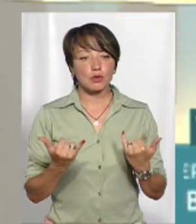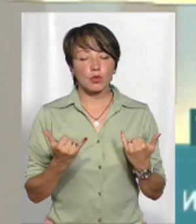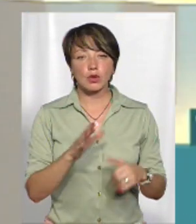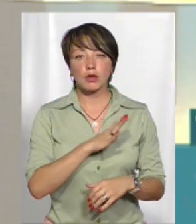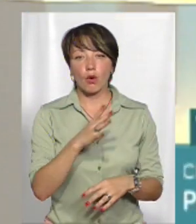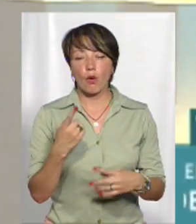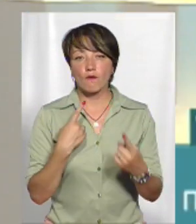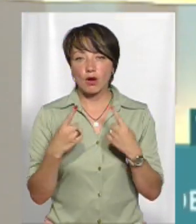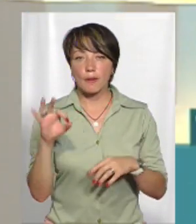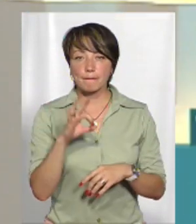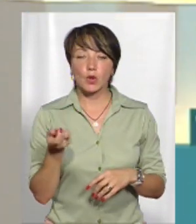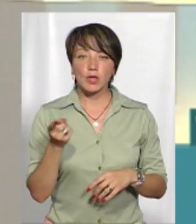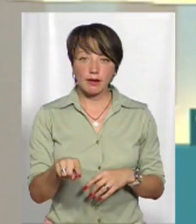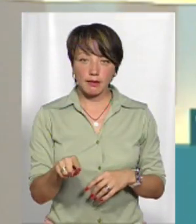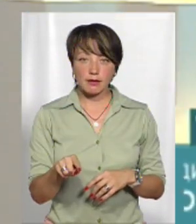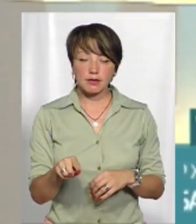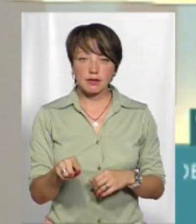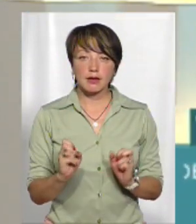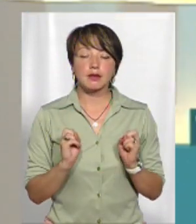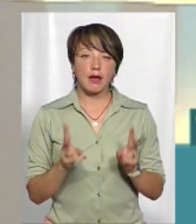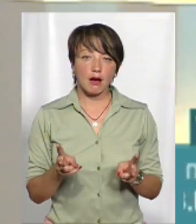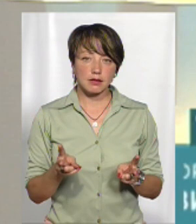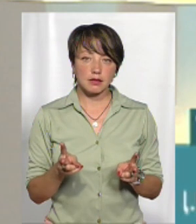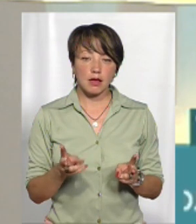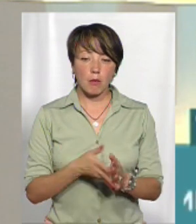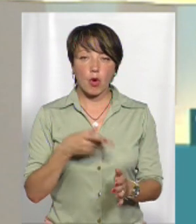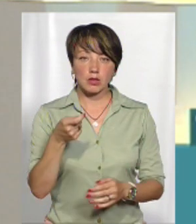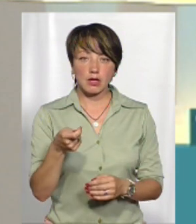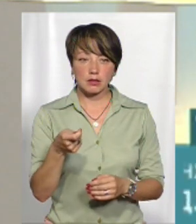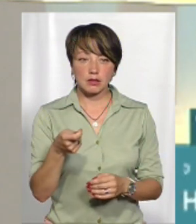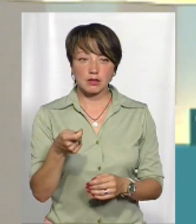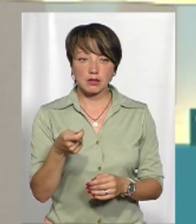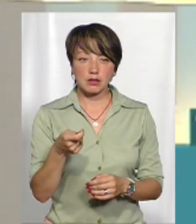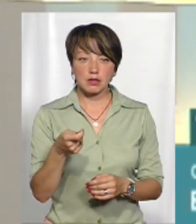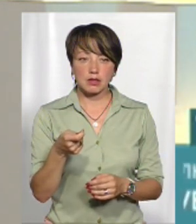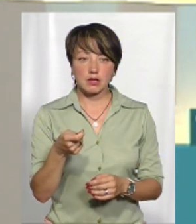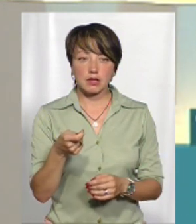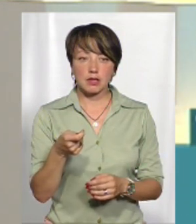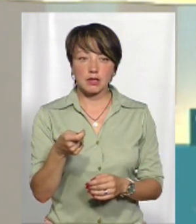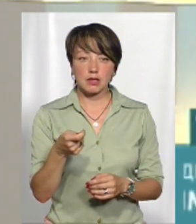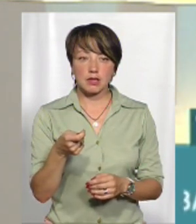Сьогодні ми говорили про те, як подати